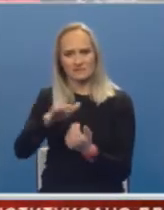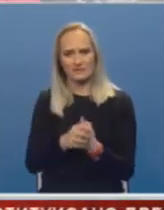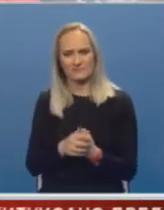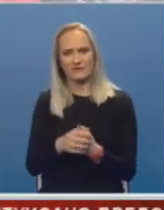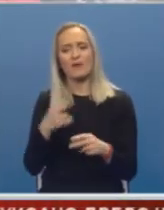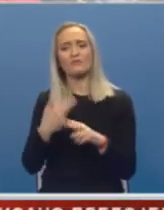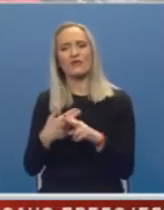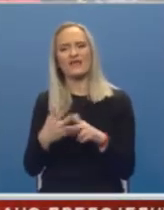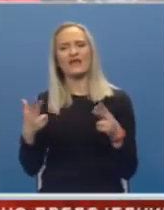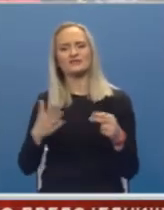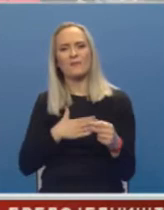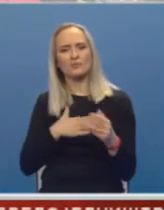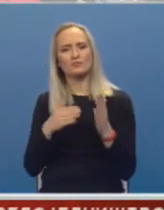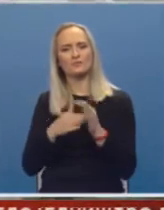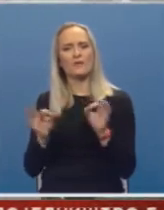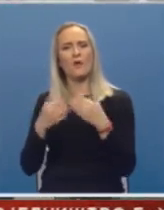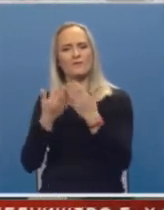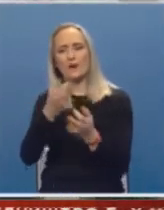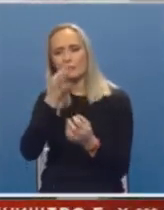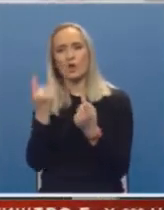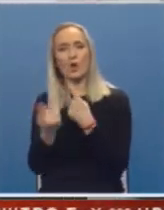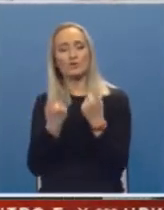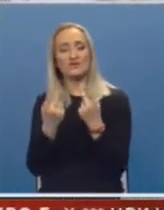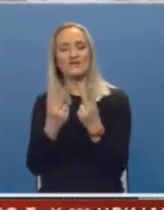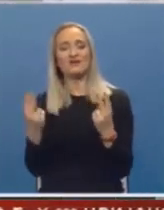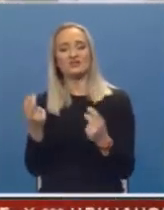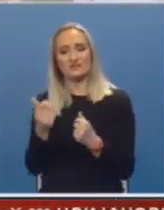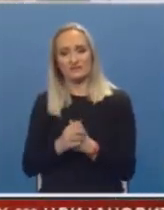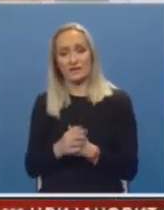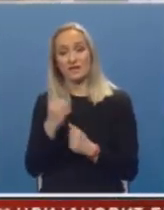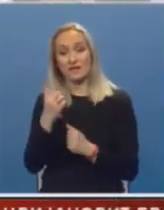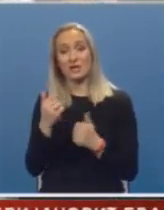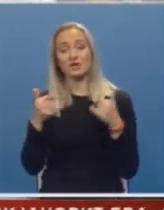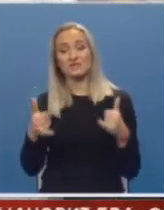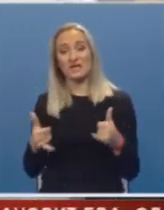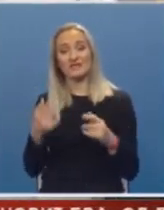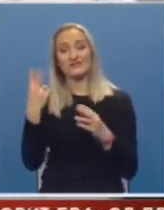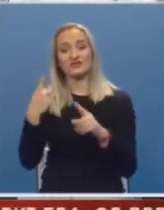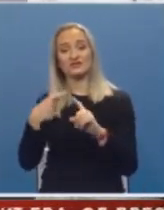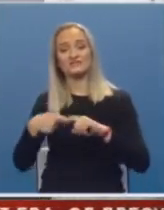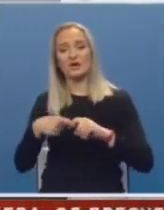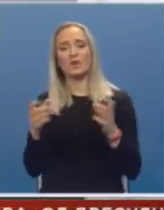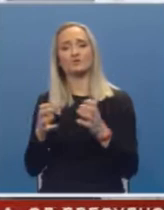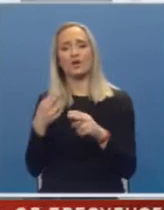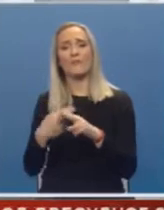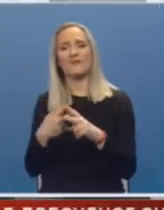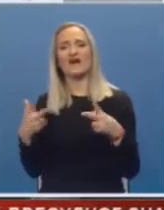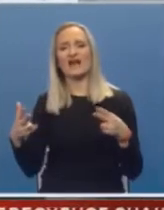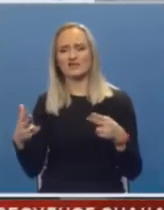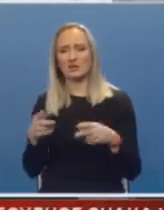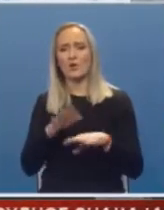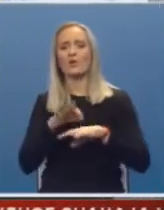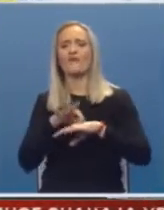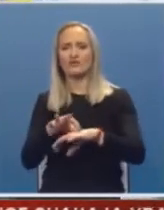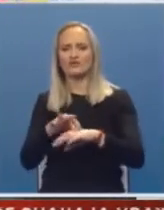oboljele od karcinoma pluća potrebno je obezbijediti bolje uslove i značajna sredstva. Jedan je od trenutnih prioriteta udruženja oboljelih od karcinoma i